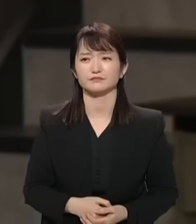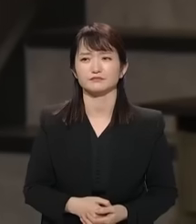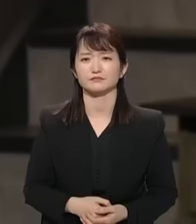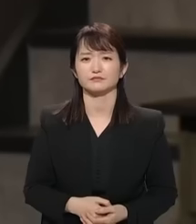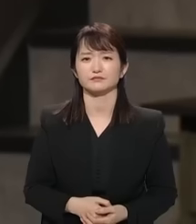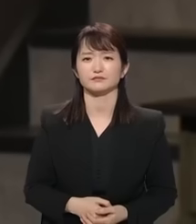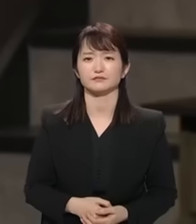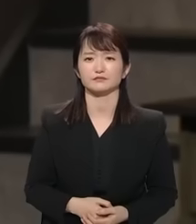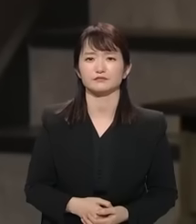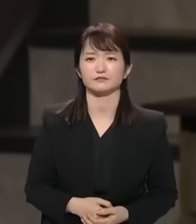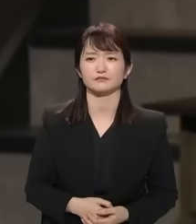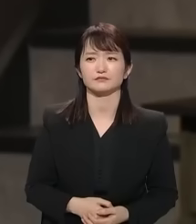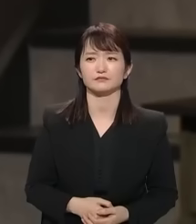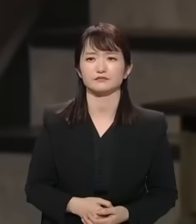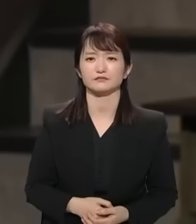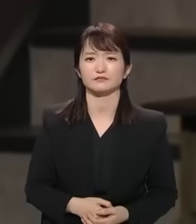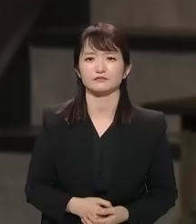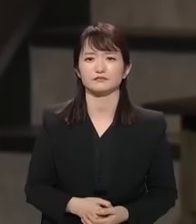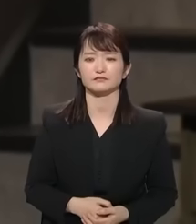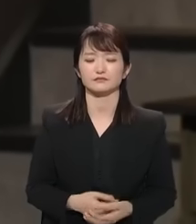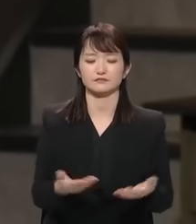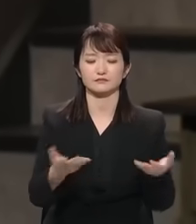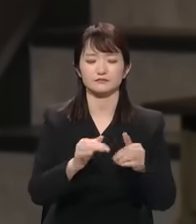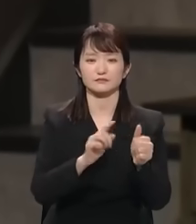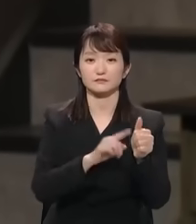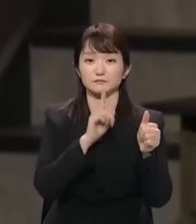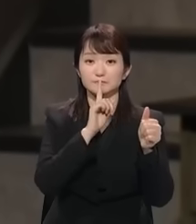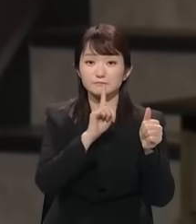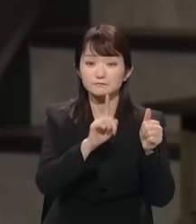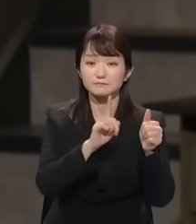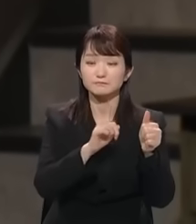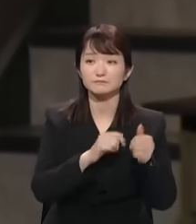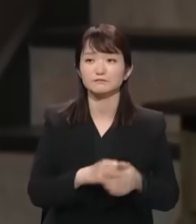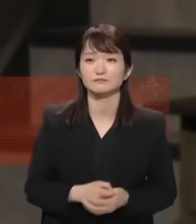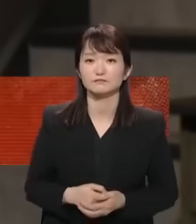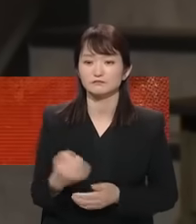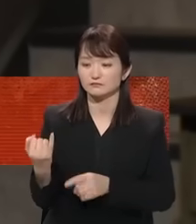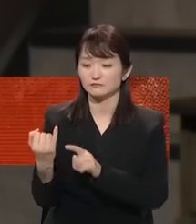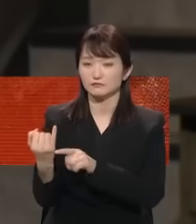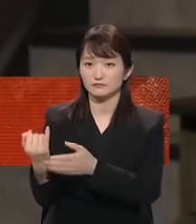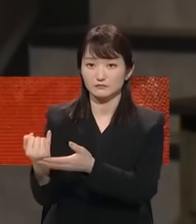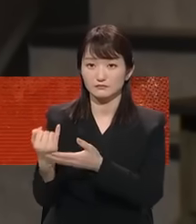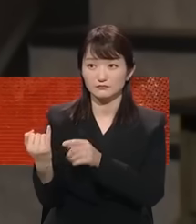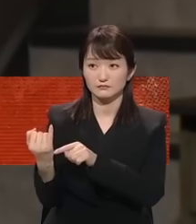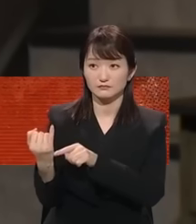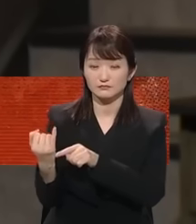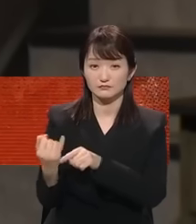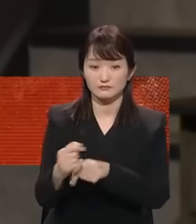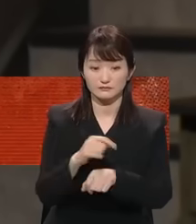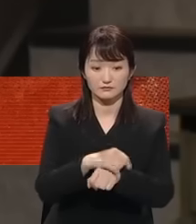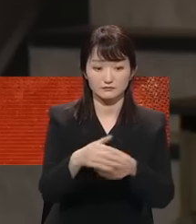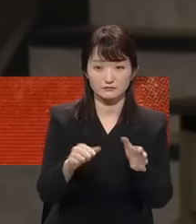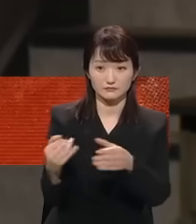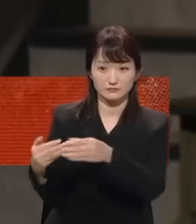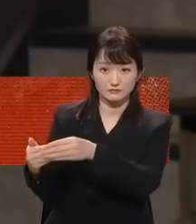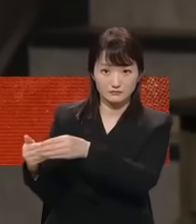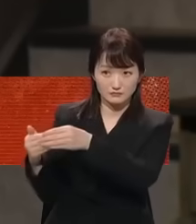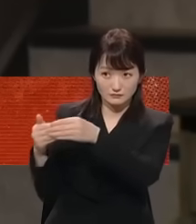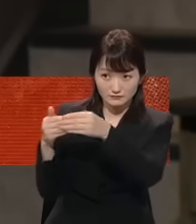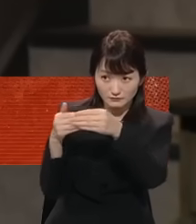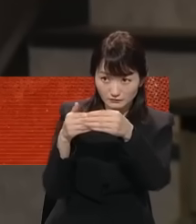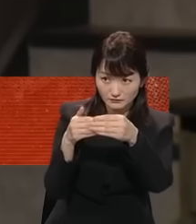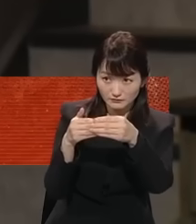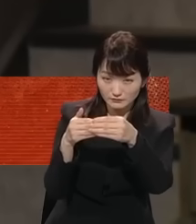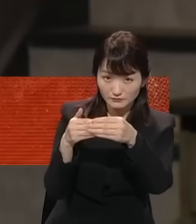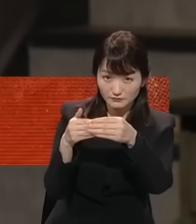지금 무원의 장에 의하면 실제로 이제 그이 여성 고객을 이제 역무실로 데리러 가려 그러니까